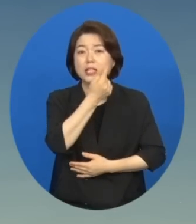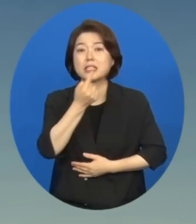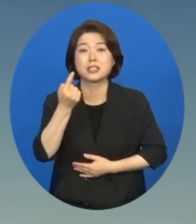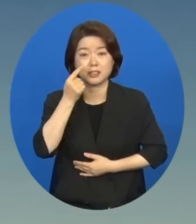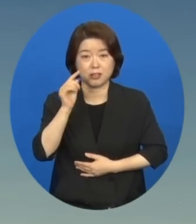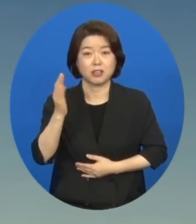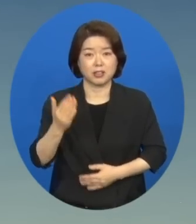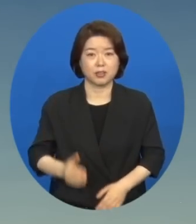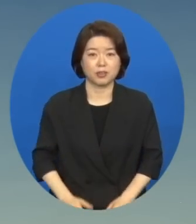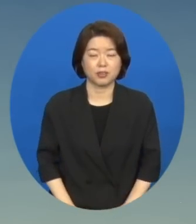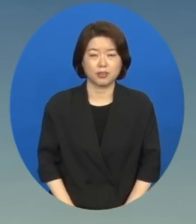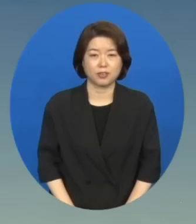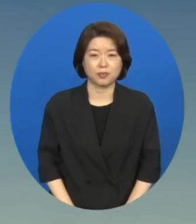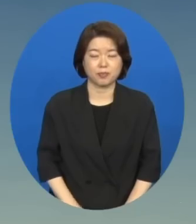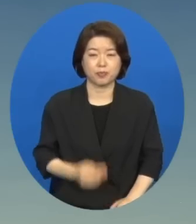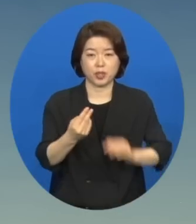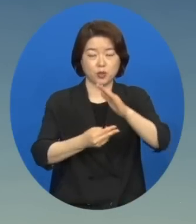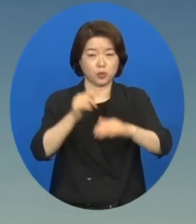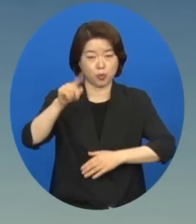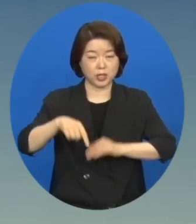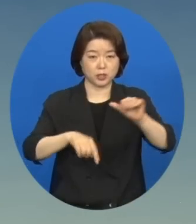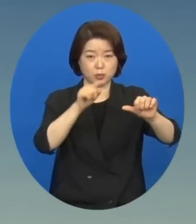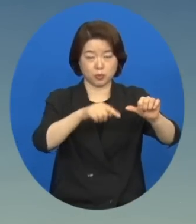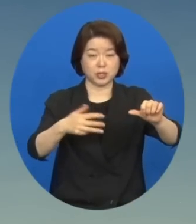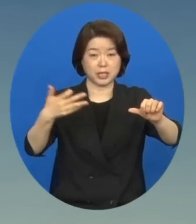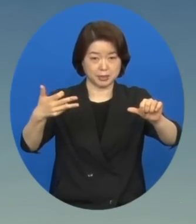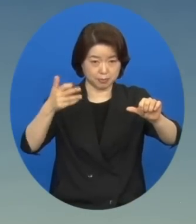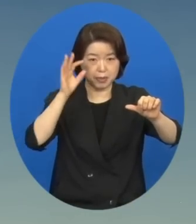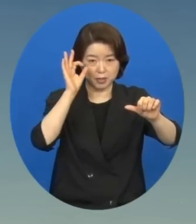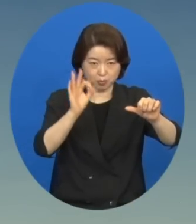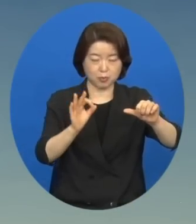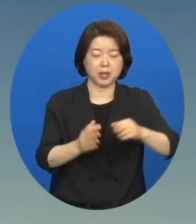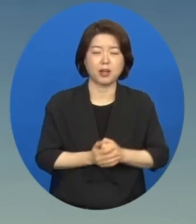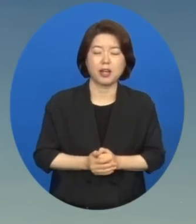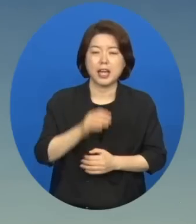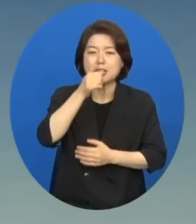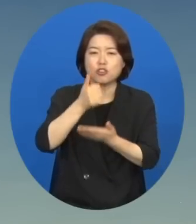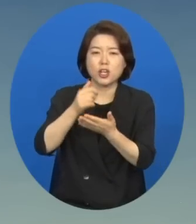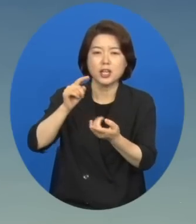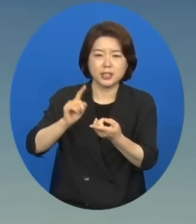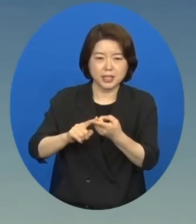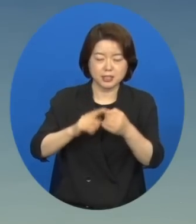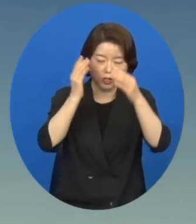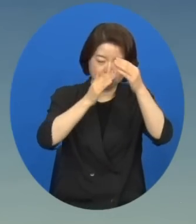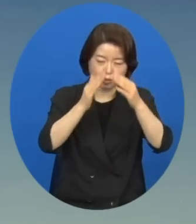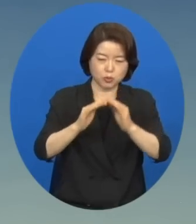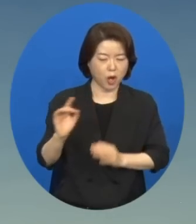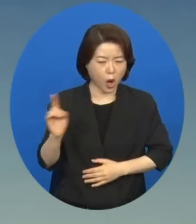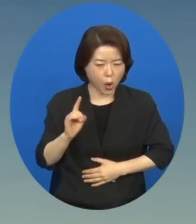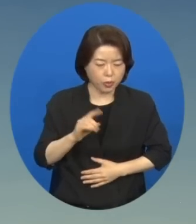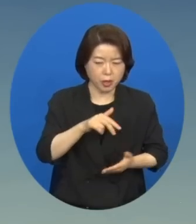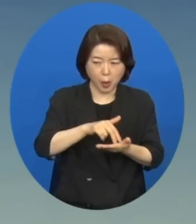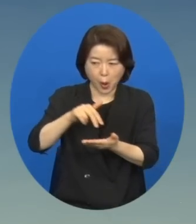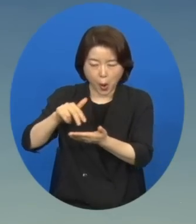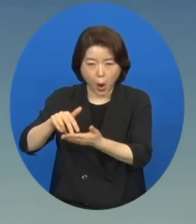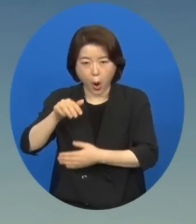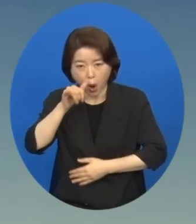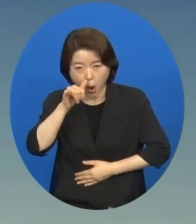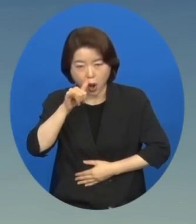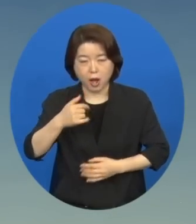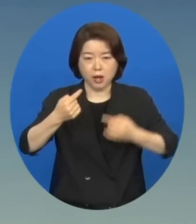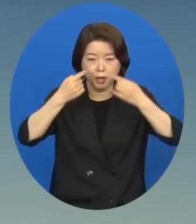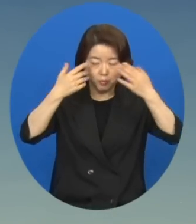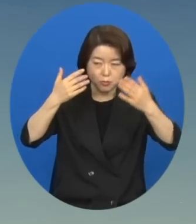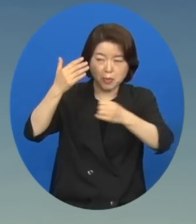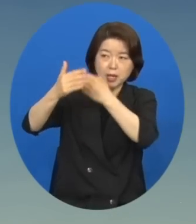것입니다. 요한일서 5장 18절에 보면 죄에 대하여 성도가 어떤 위치에 있는지